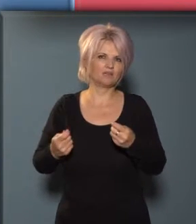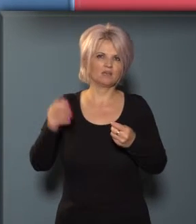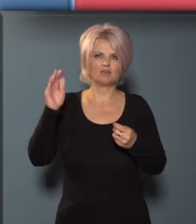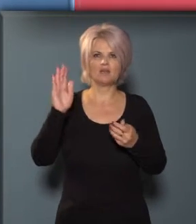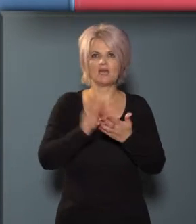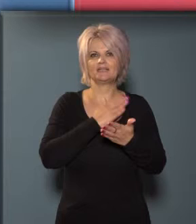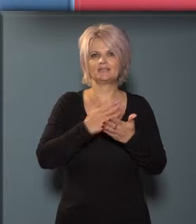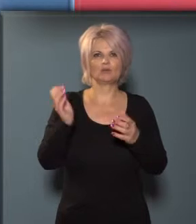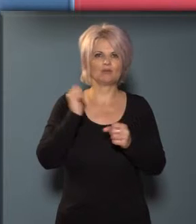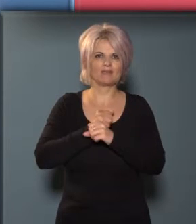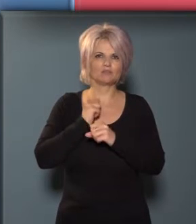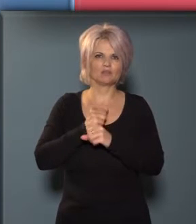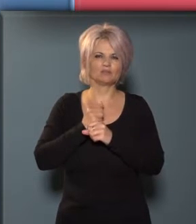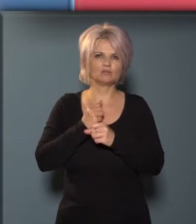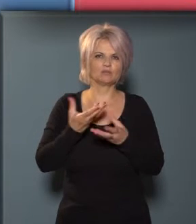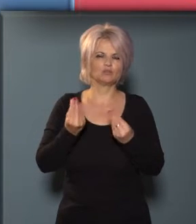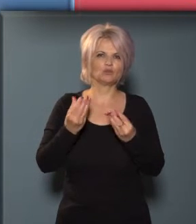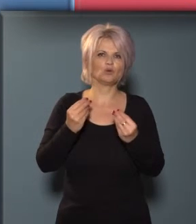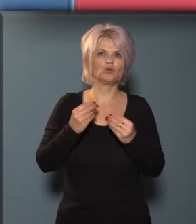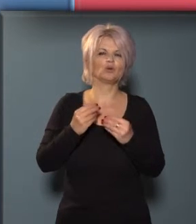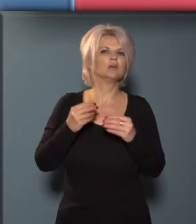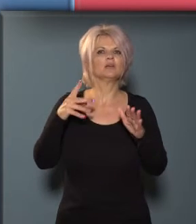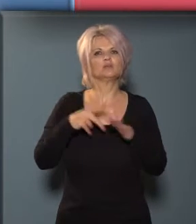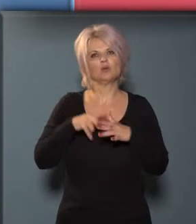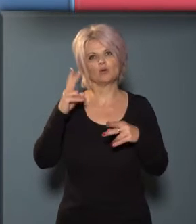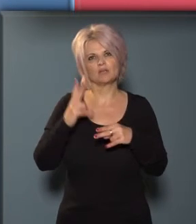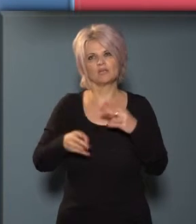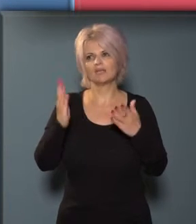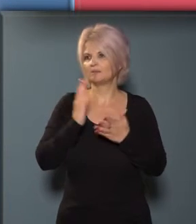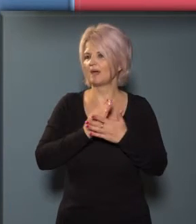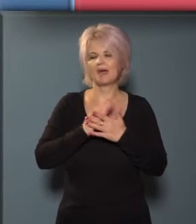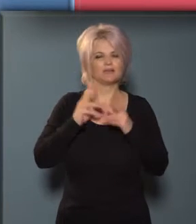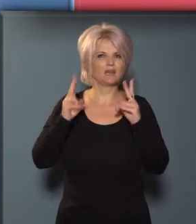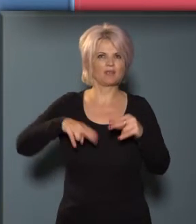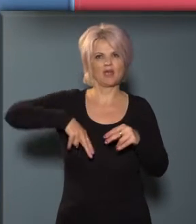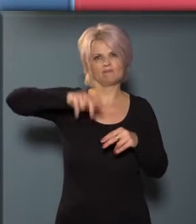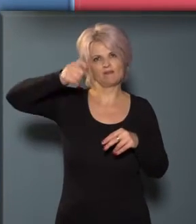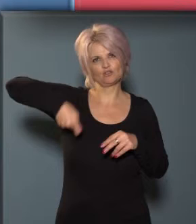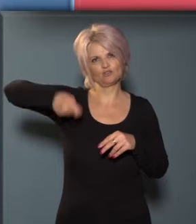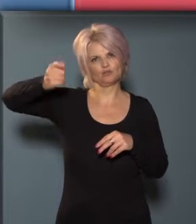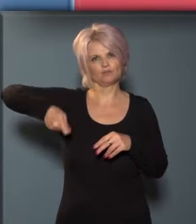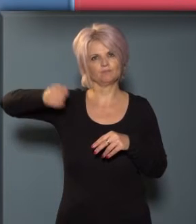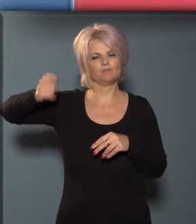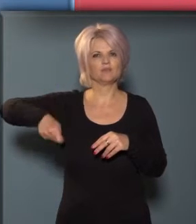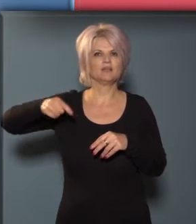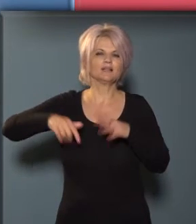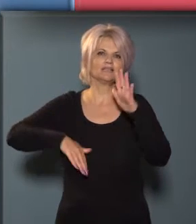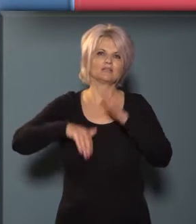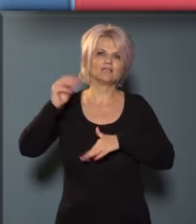egyszerűen elkészíthető, nagyon sok minden készen van, és már nem kell lefesteni. Úgyhogy ez inkább az